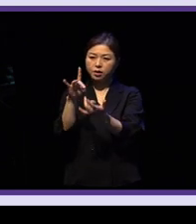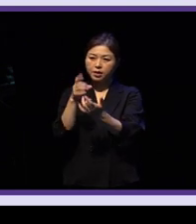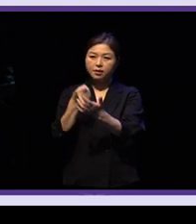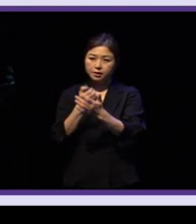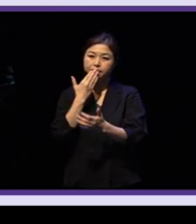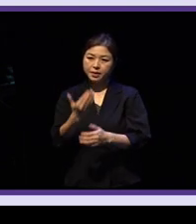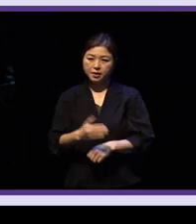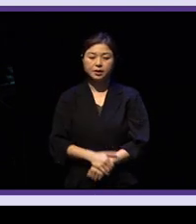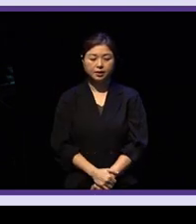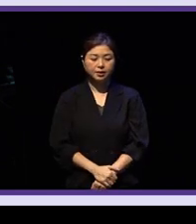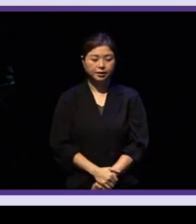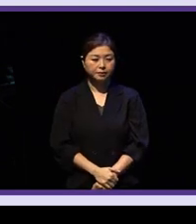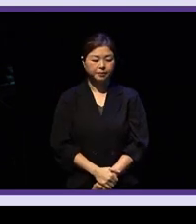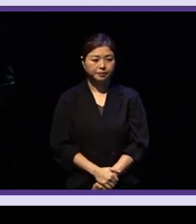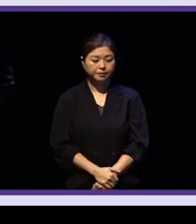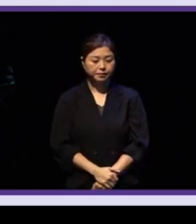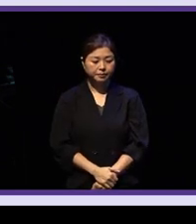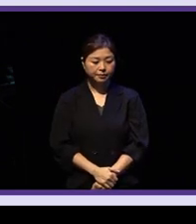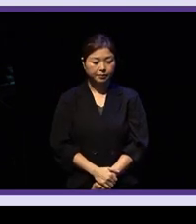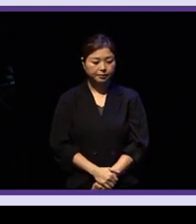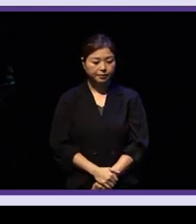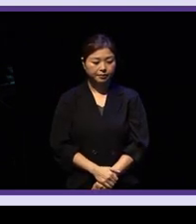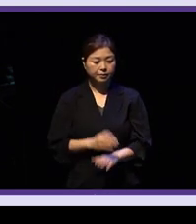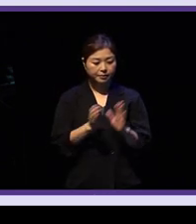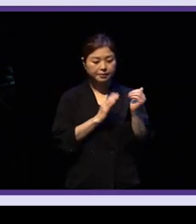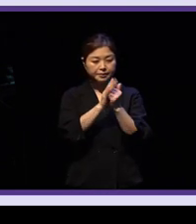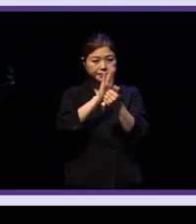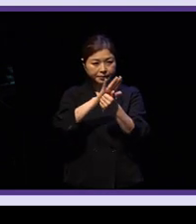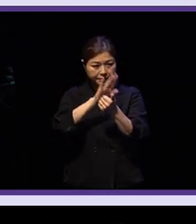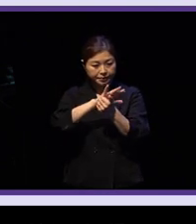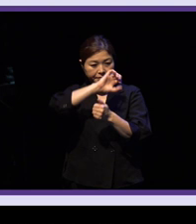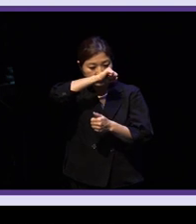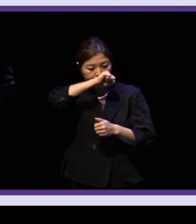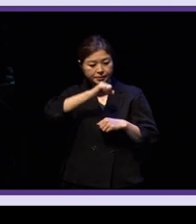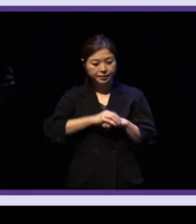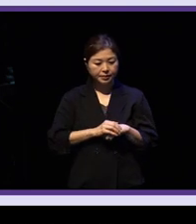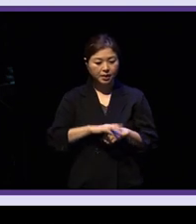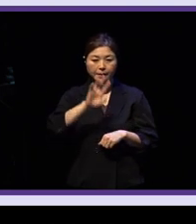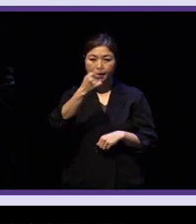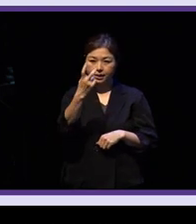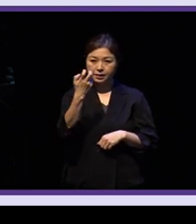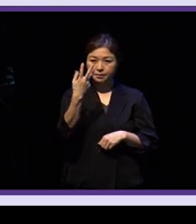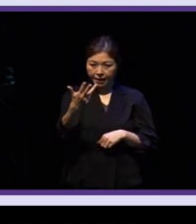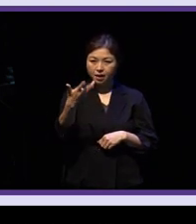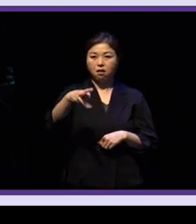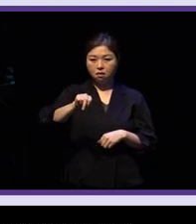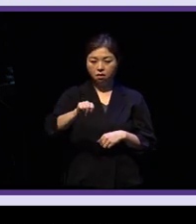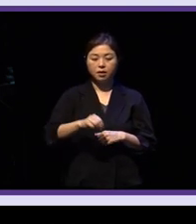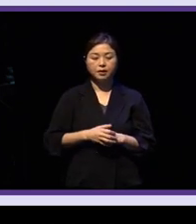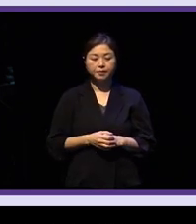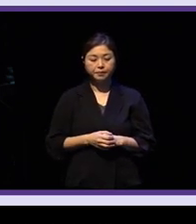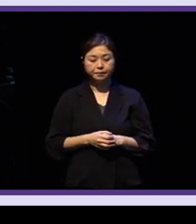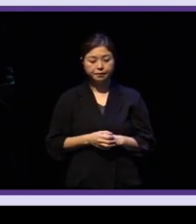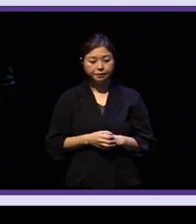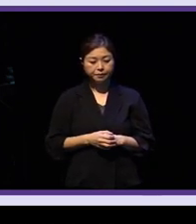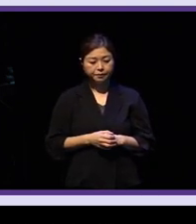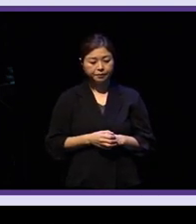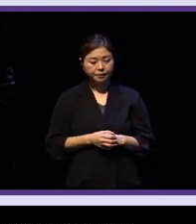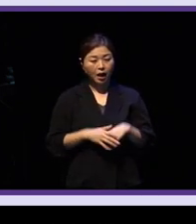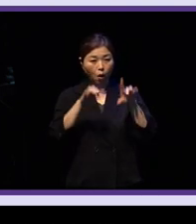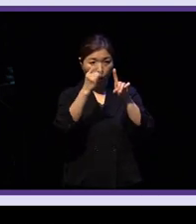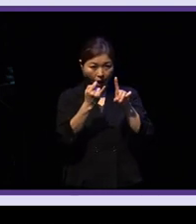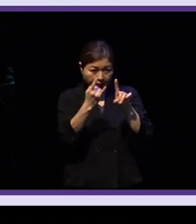있다는 점 말씀을 드리겠습니다 총 지원예산액은 저희 128억 원이 되겠구요 그 다음에 회차 회당